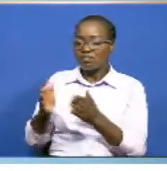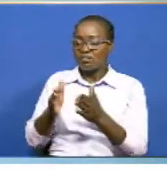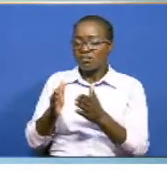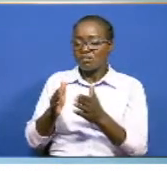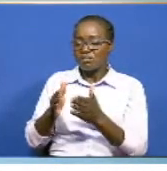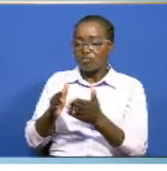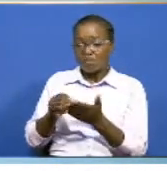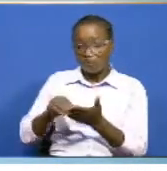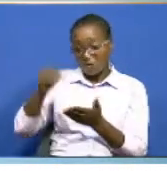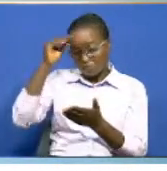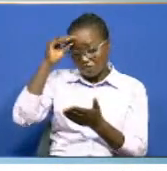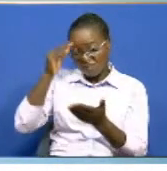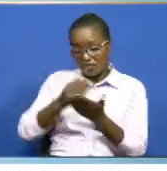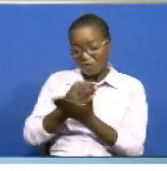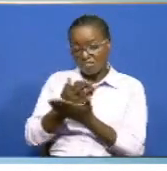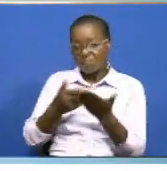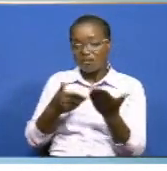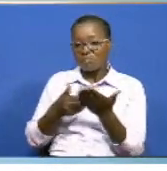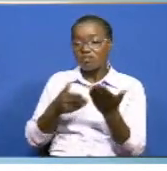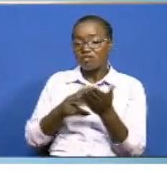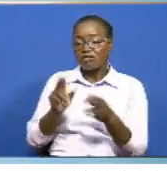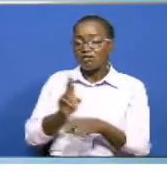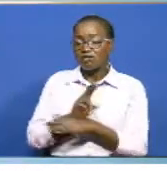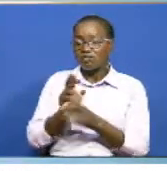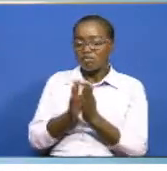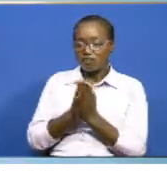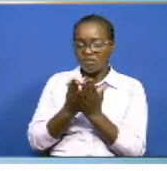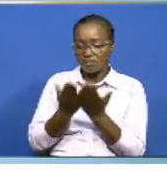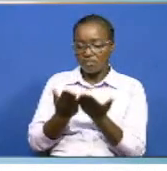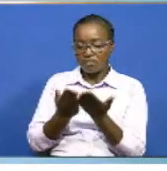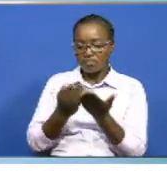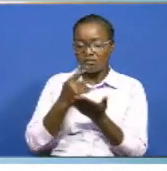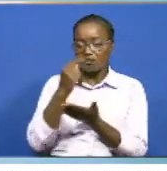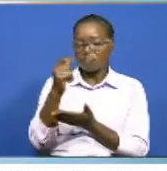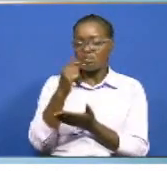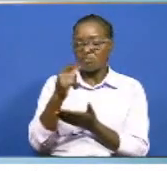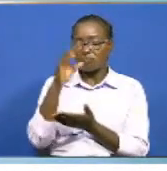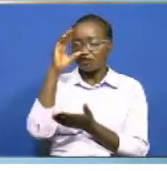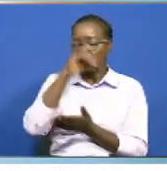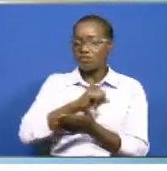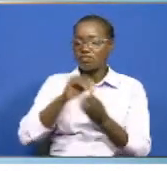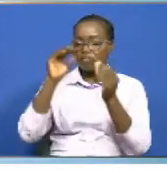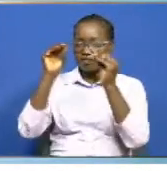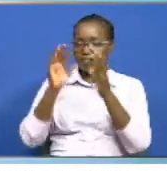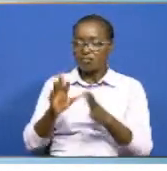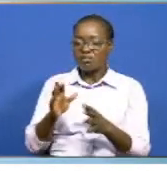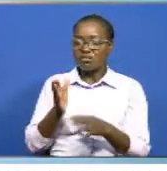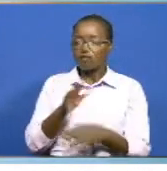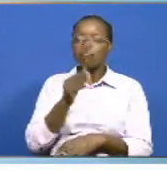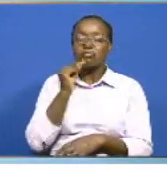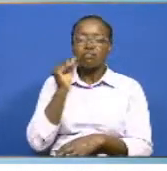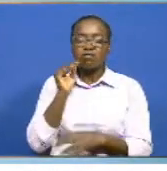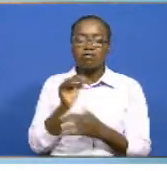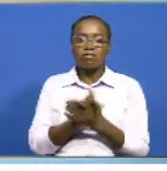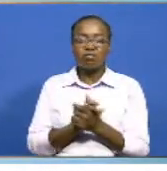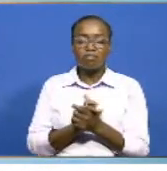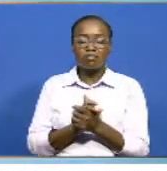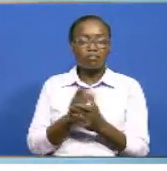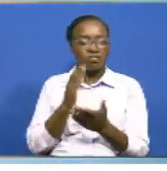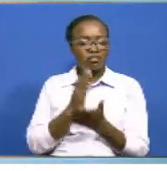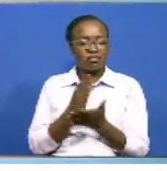So wao labda walikuwa wanatumia vitabu na hawana mtu wa kuwafunza huko nyumbani. Hawa watoto